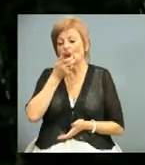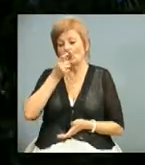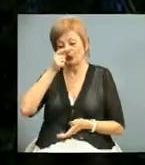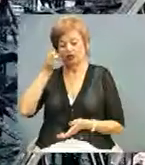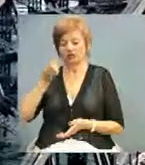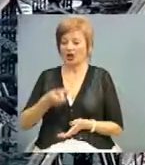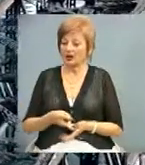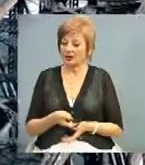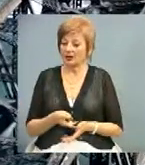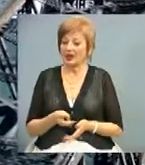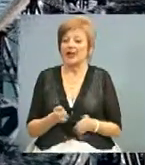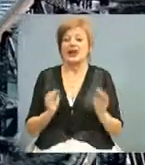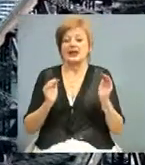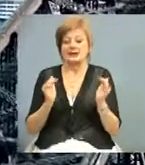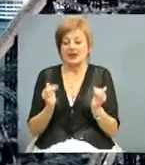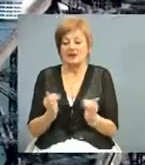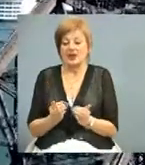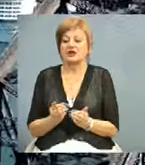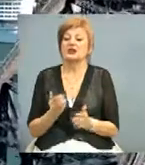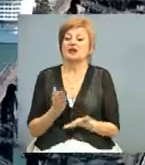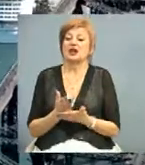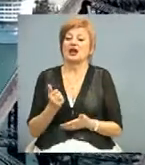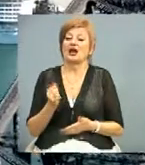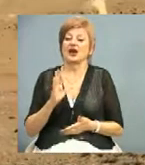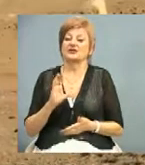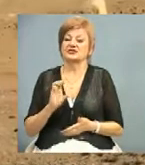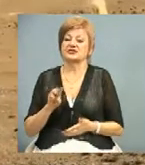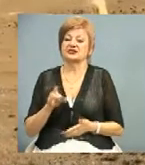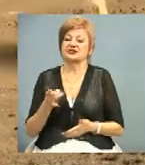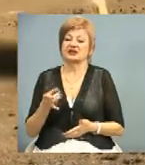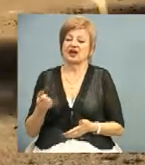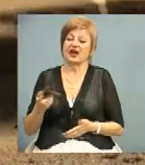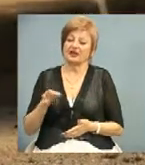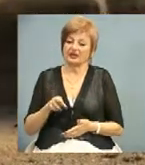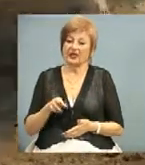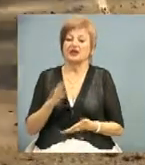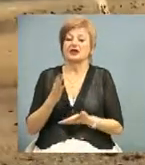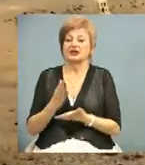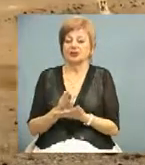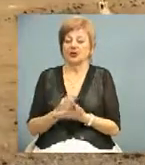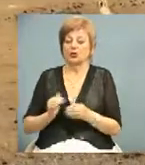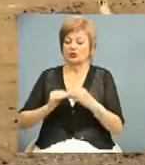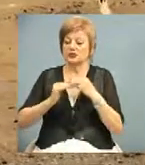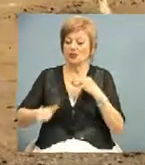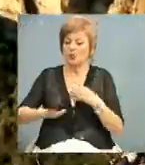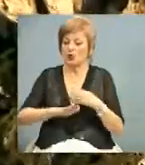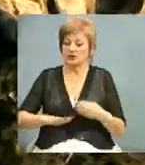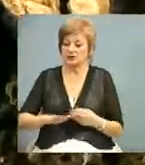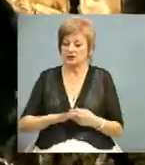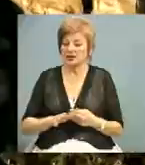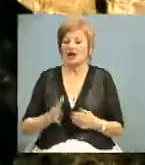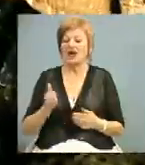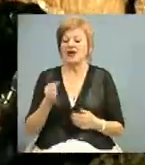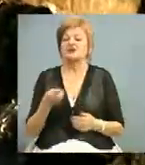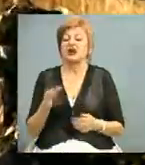спекотний клімат. Найменшим материком на Землі є Австралія. Це країна, що знаходиться у тропічному поясі.